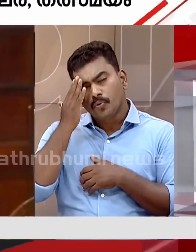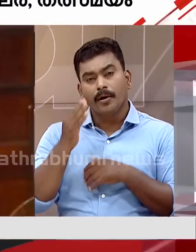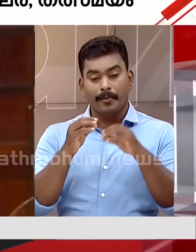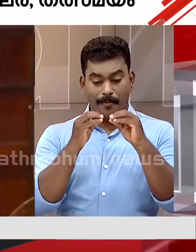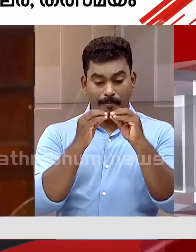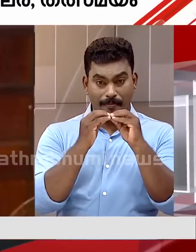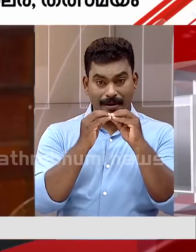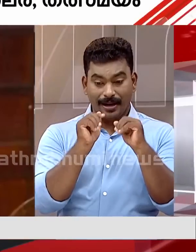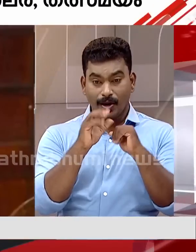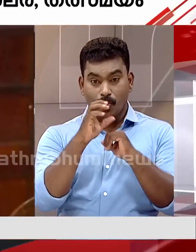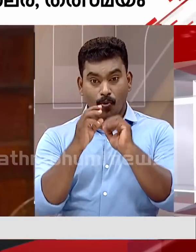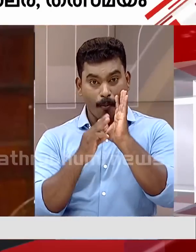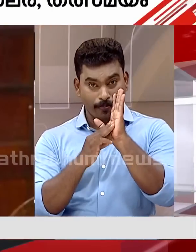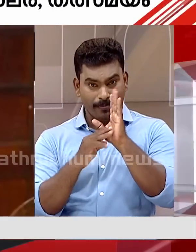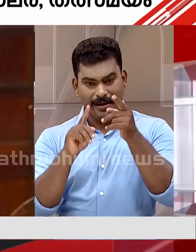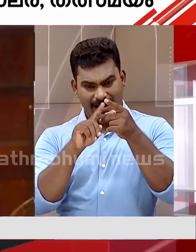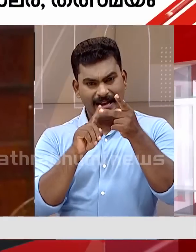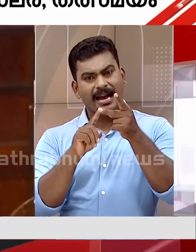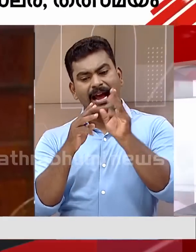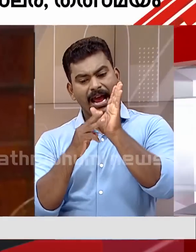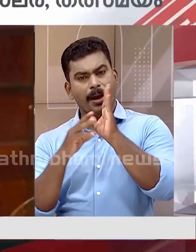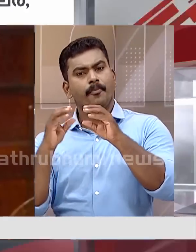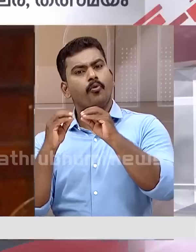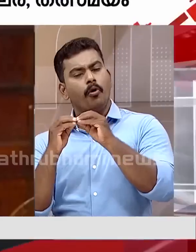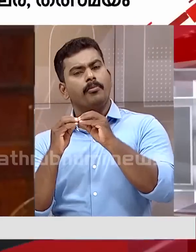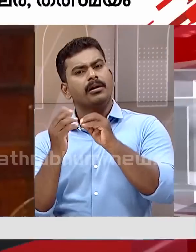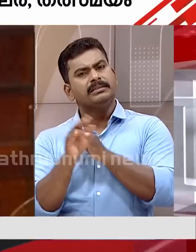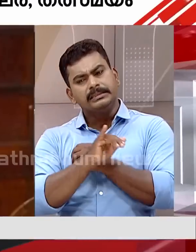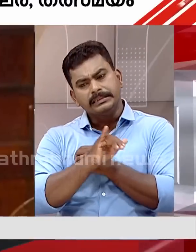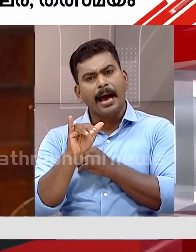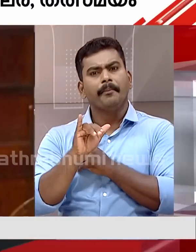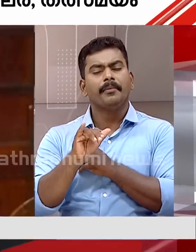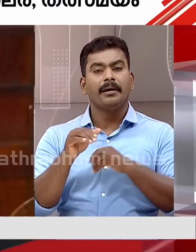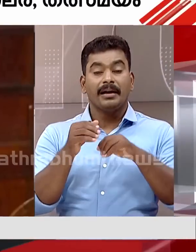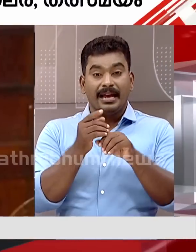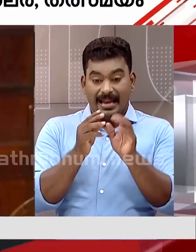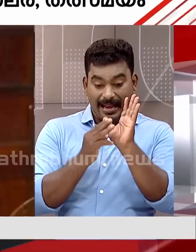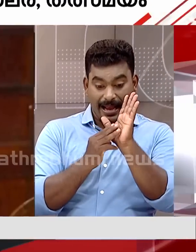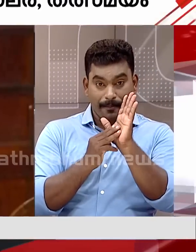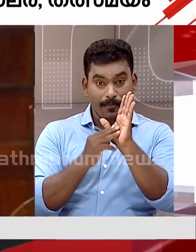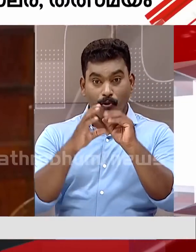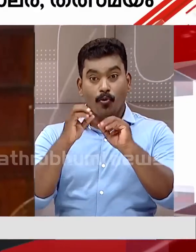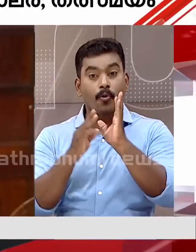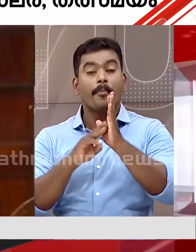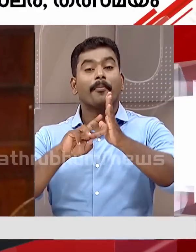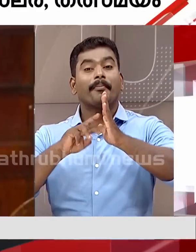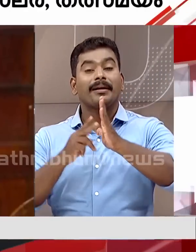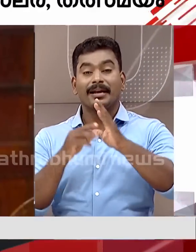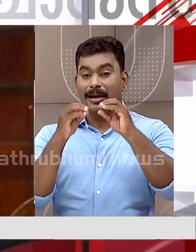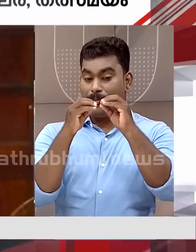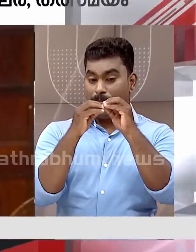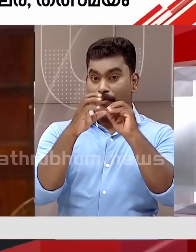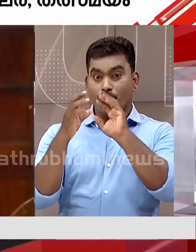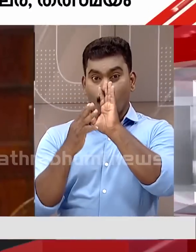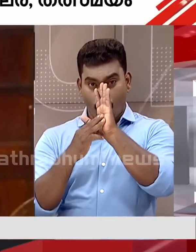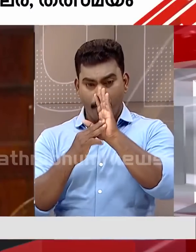BCOMും ഒരേ സബ്ജക്റ്റാണ്. BCOMൻ്റെ അധ്യാപകർ തന്നെയാണ് MCOM പഠിപ്പിക്കുന്നത്. അവരുടെ സീനിയർ പ്രൊഫസറായിരിക്കും